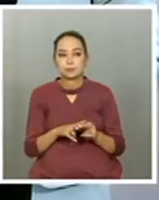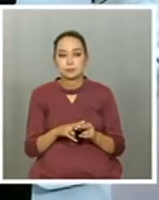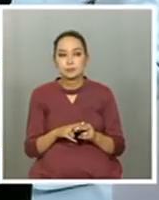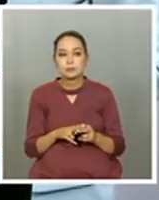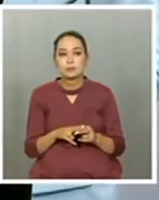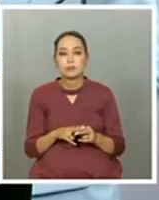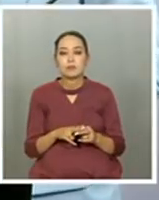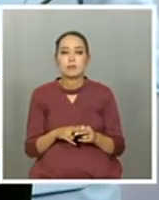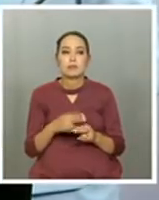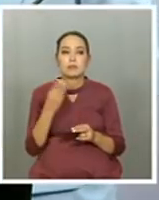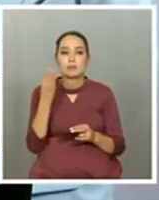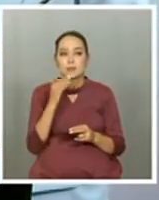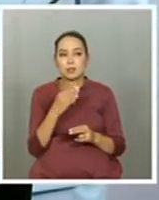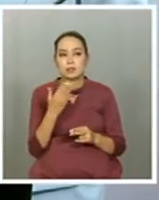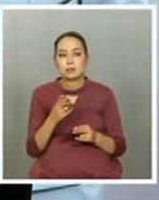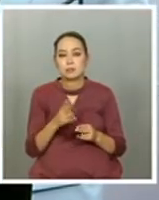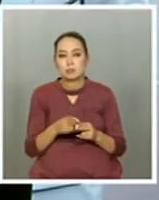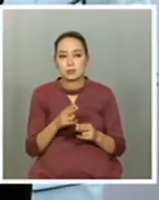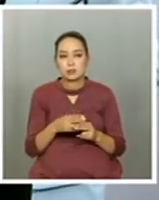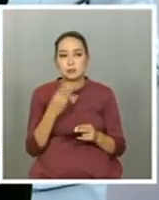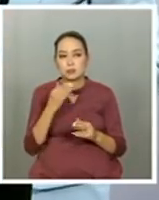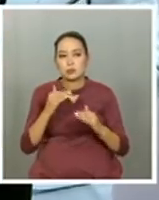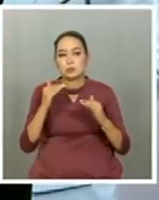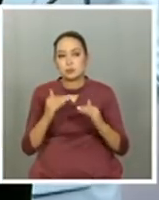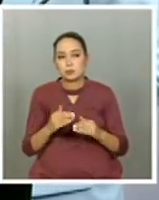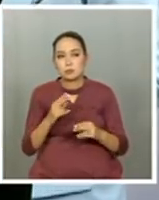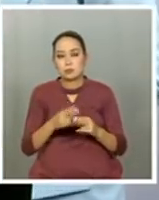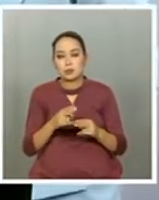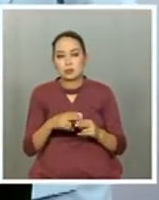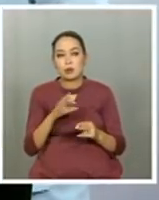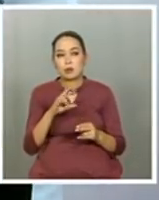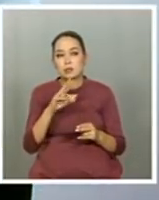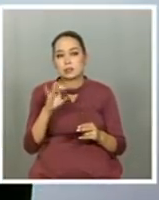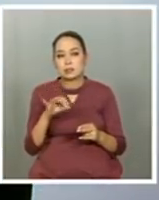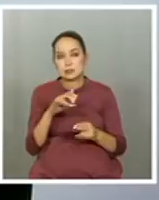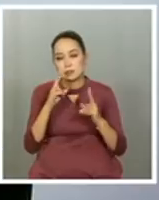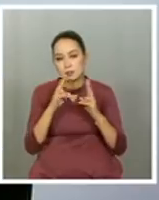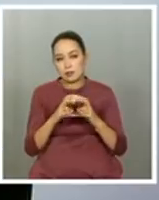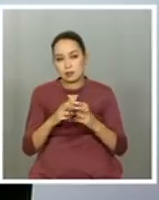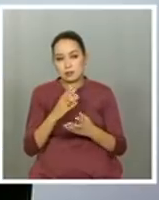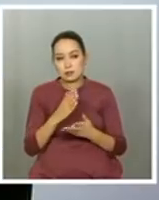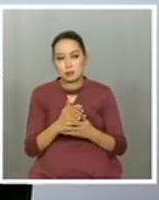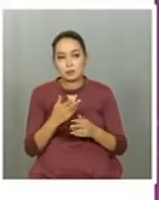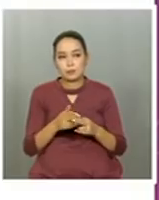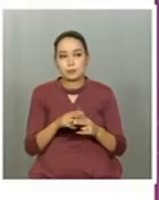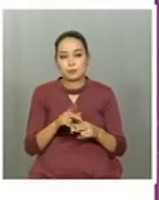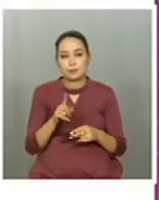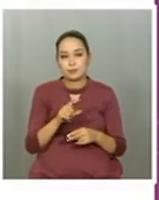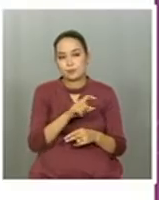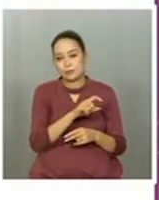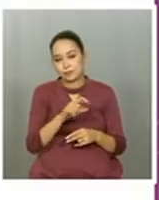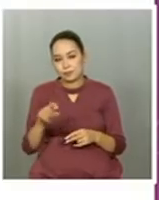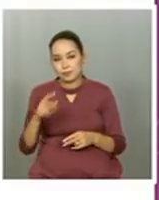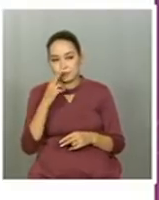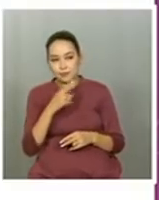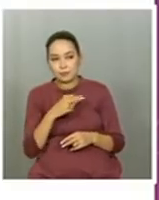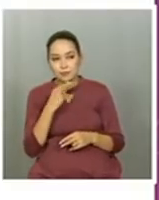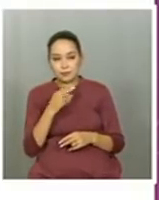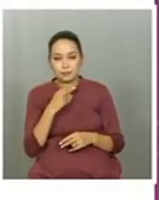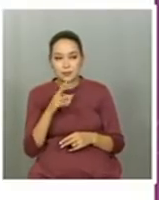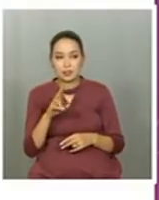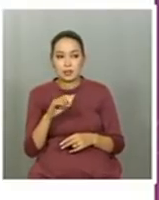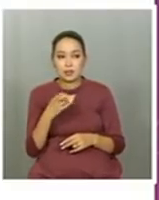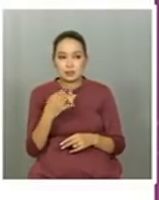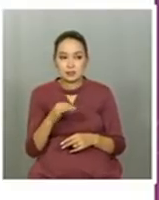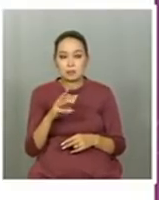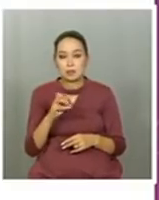белсенділігі төмендеу металдарды оксидтерінен ығыстырады. Яғни осы жерде мұқият қарайтын болса, кальций